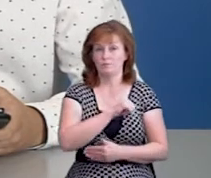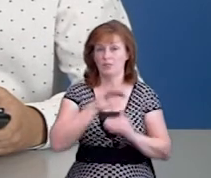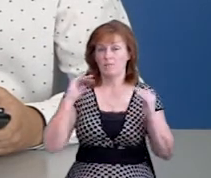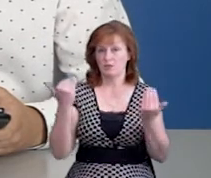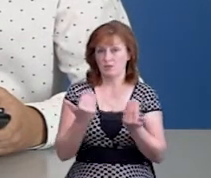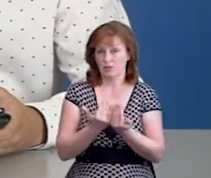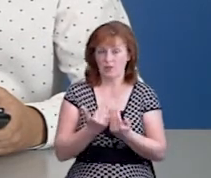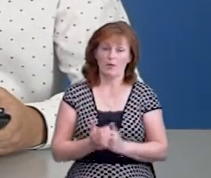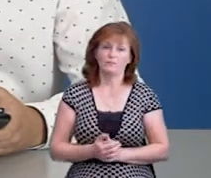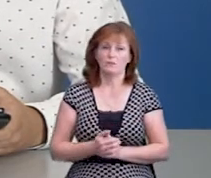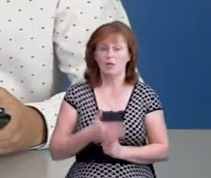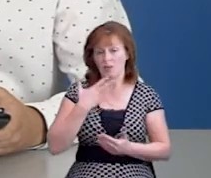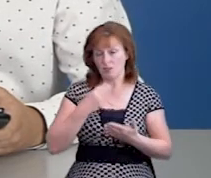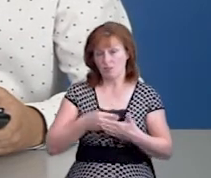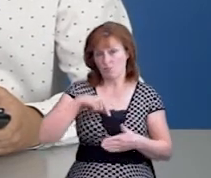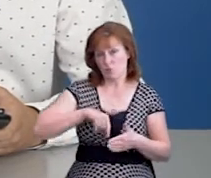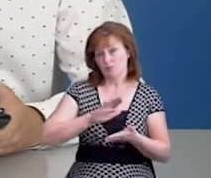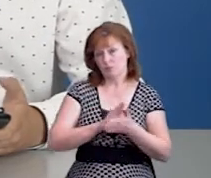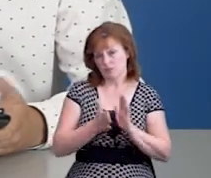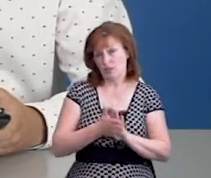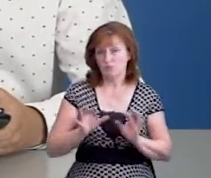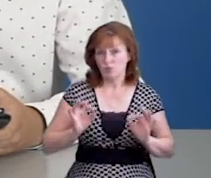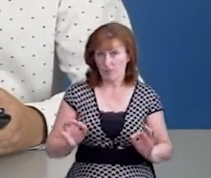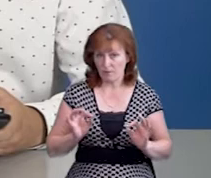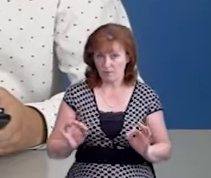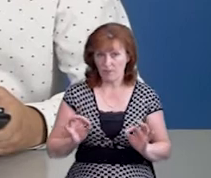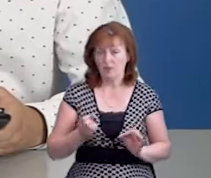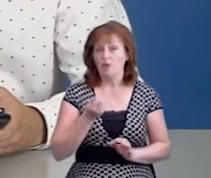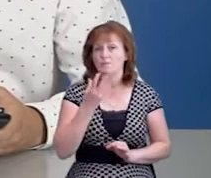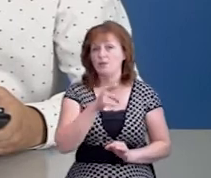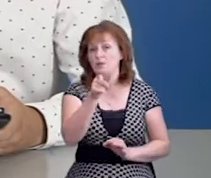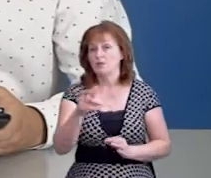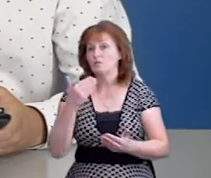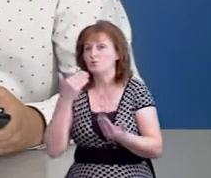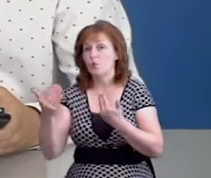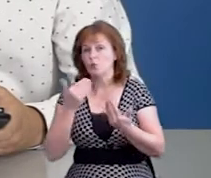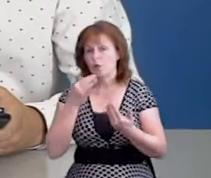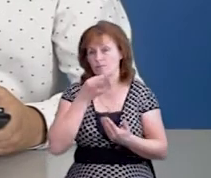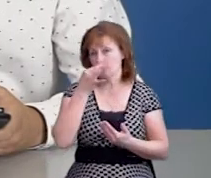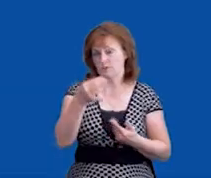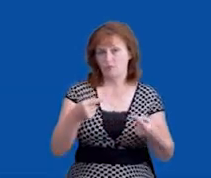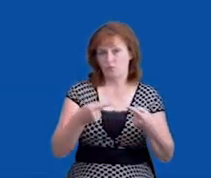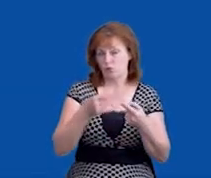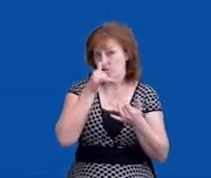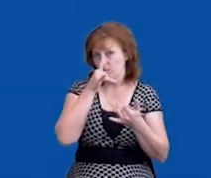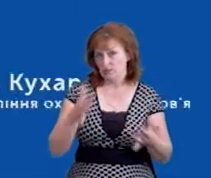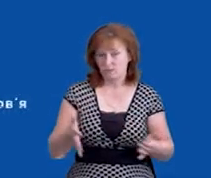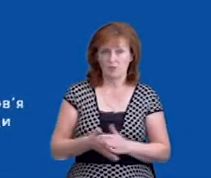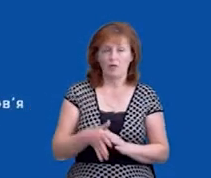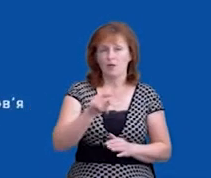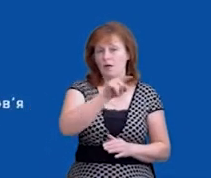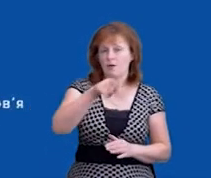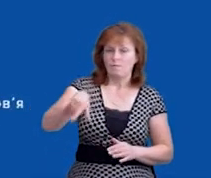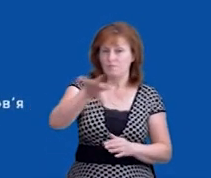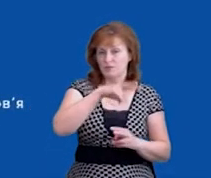самоізоляції. Свій стан описує як задовільний. Кількість контактних він назвати не зміг. Всіх обстежили.